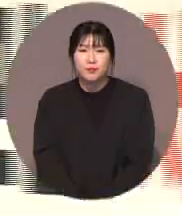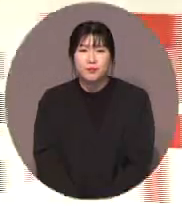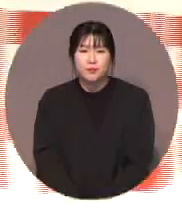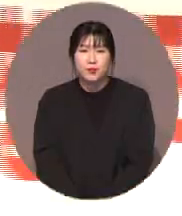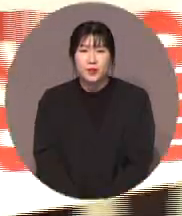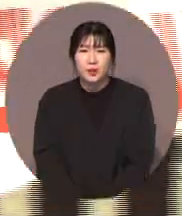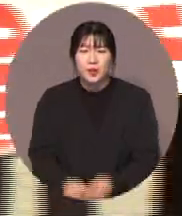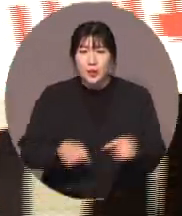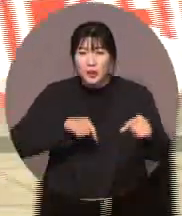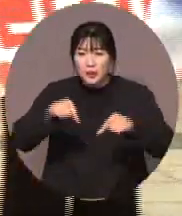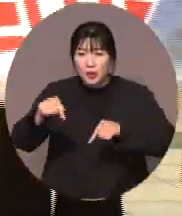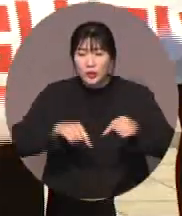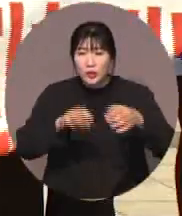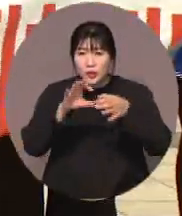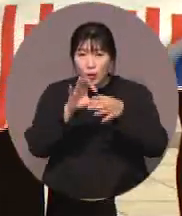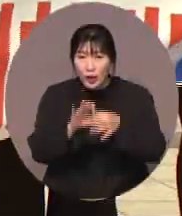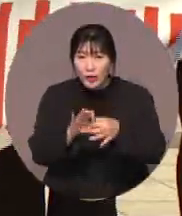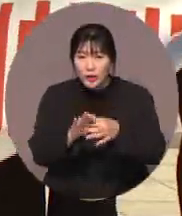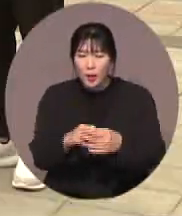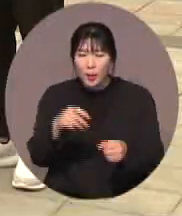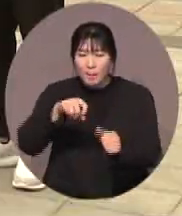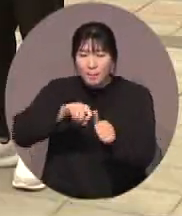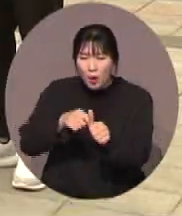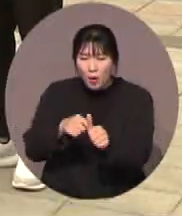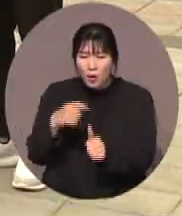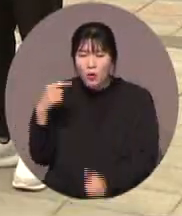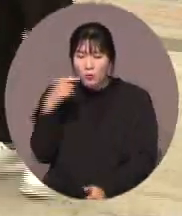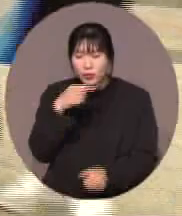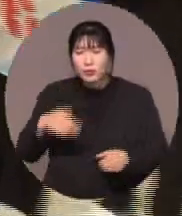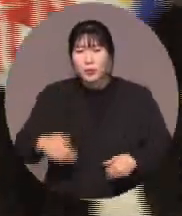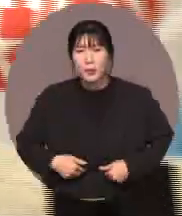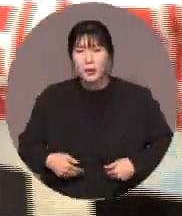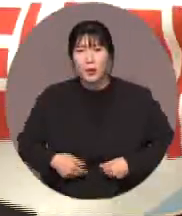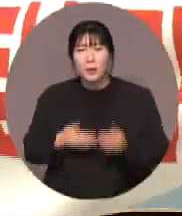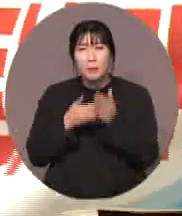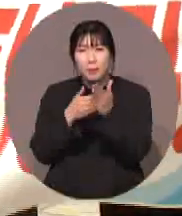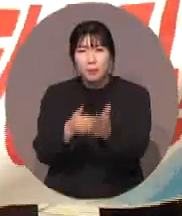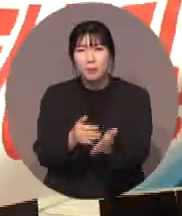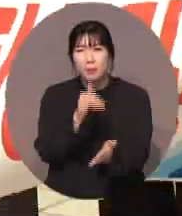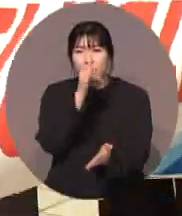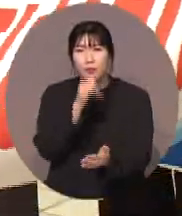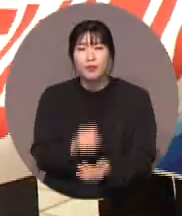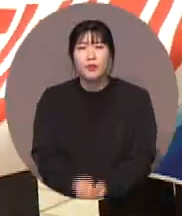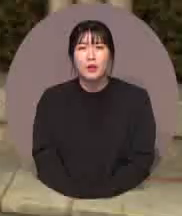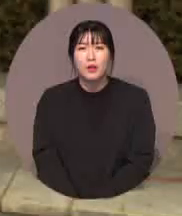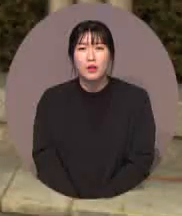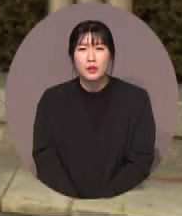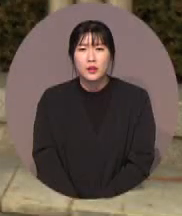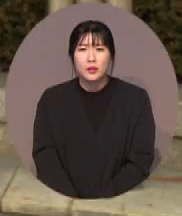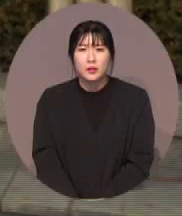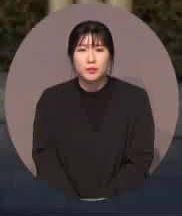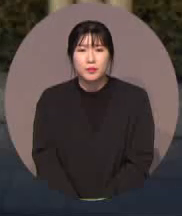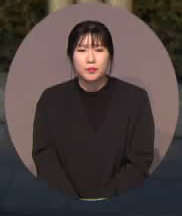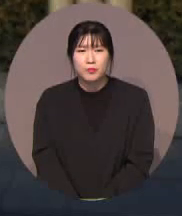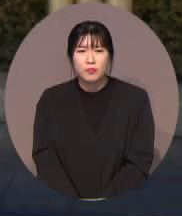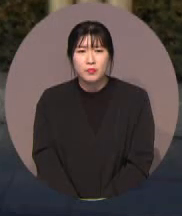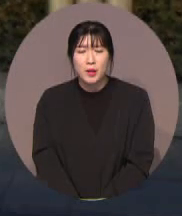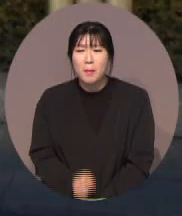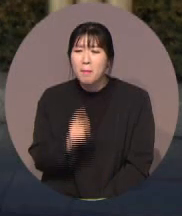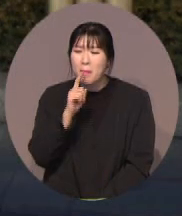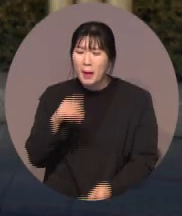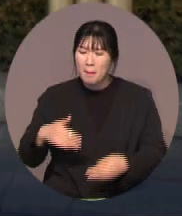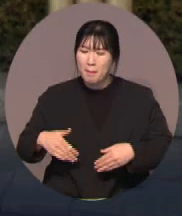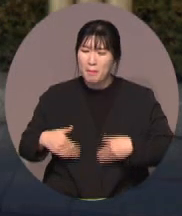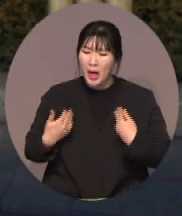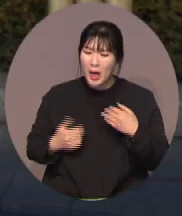지역 정치권에선 엄정한 사법당국의 수사를 촉구하는 목소리도 높아지고 있습니다. 이런 가벼운